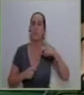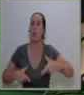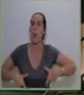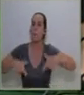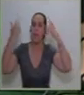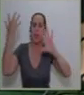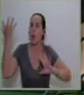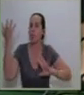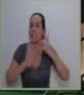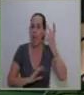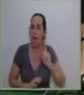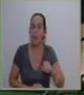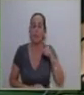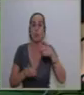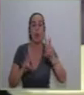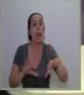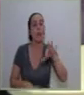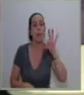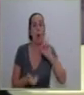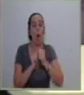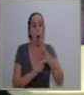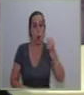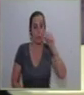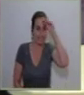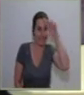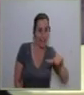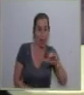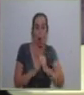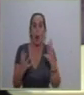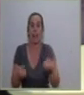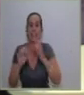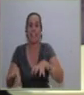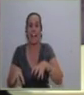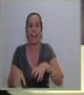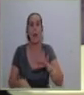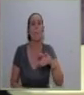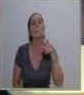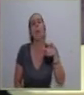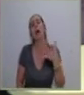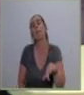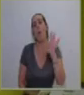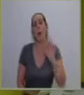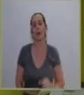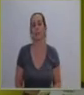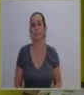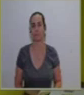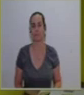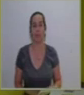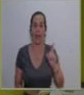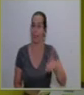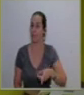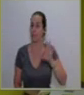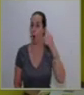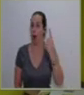שהוא בוער, הוא עולה באש, ואת יכולה לבחור או להוציא ילד או להוציא את הכלב שלך. ומה את בוחרת? חייבת לבחור